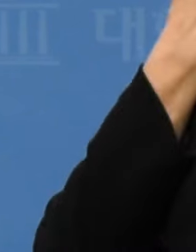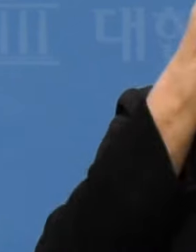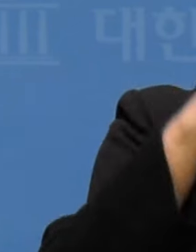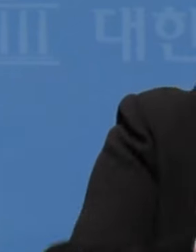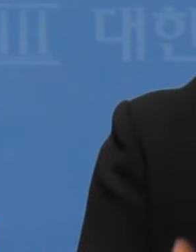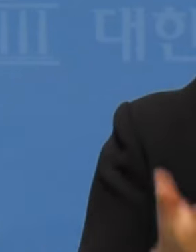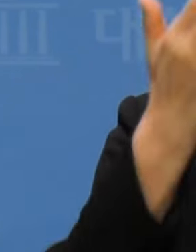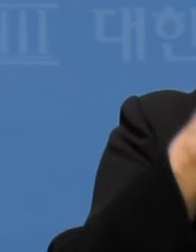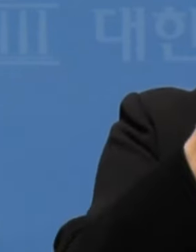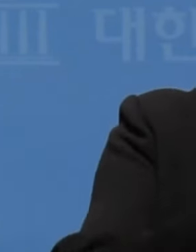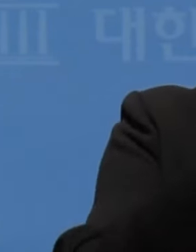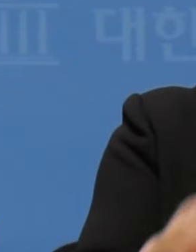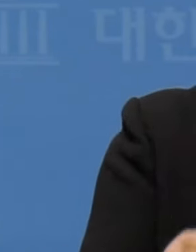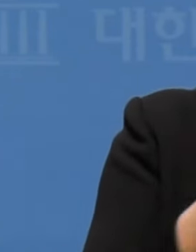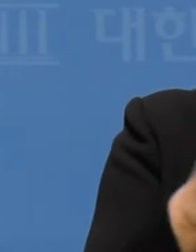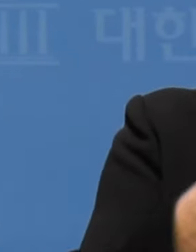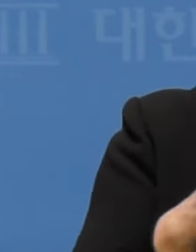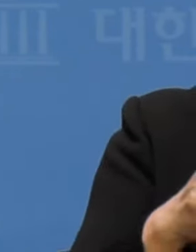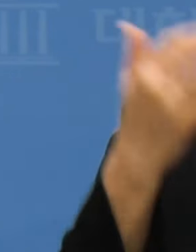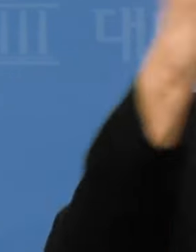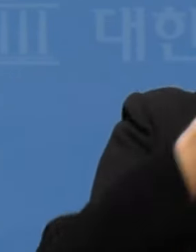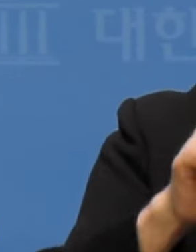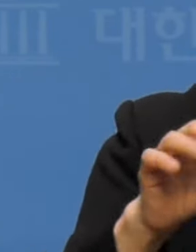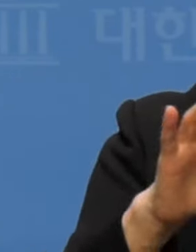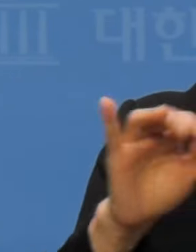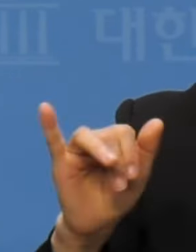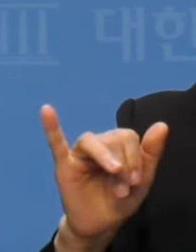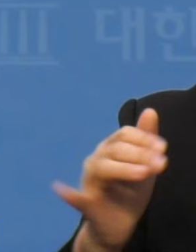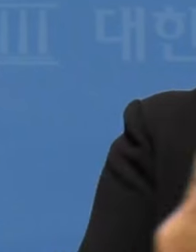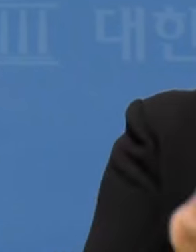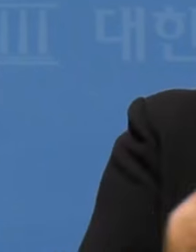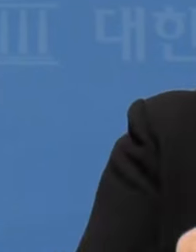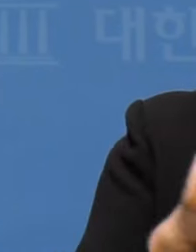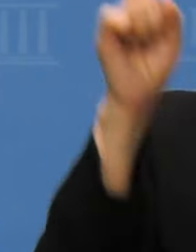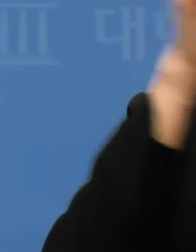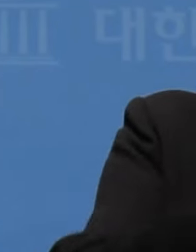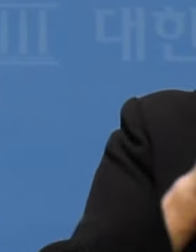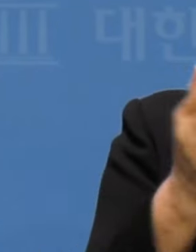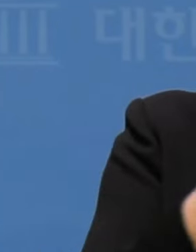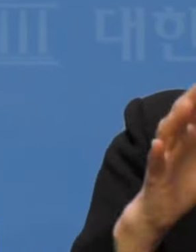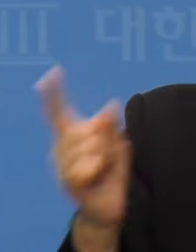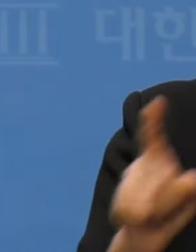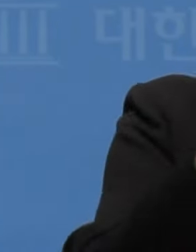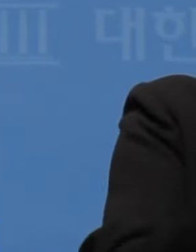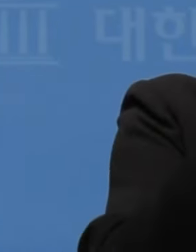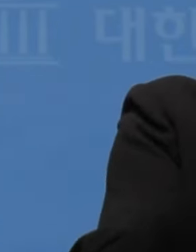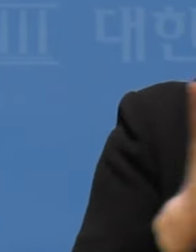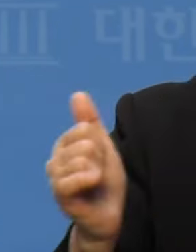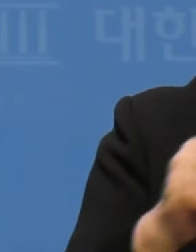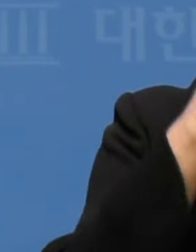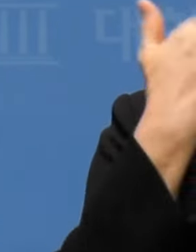드리는 교회 성도 및 성소수자들이 악마화될 때 이들 편에선 국회의원이 누가